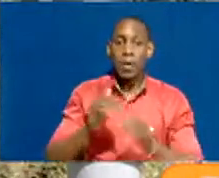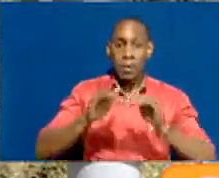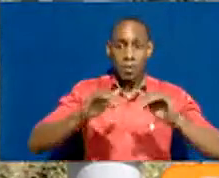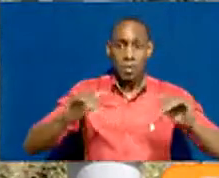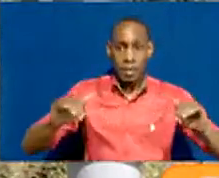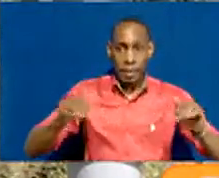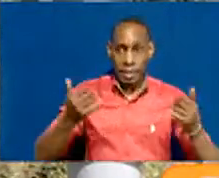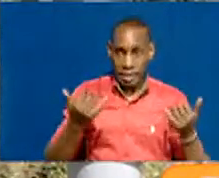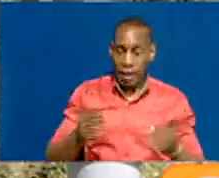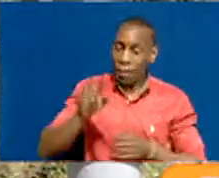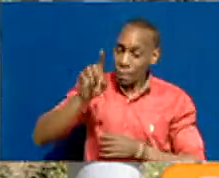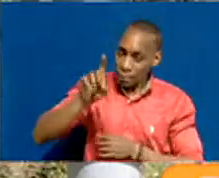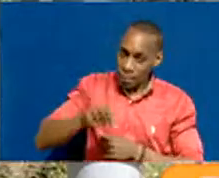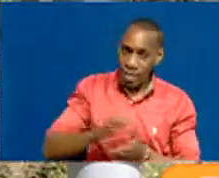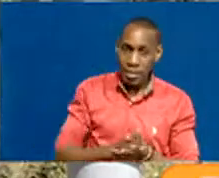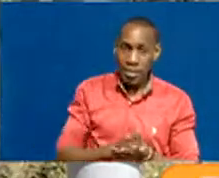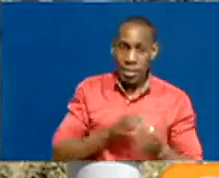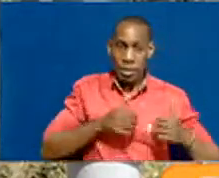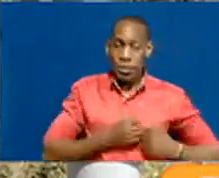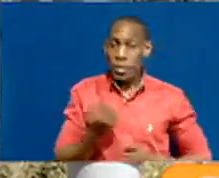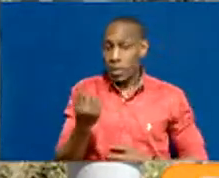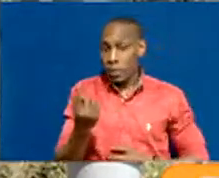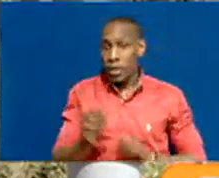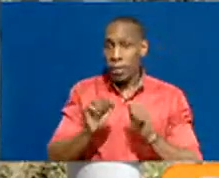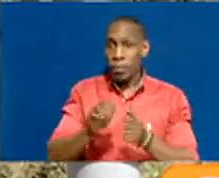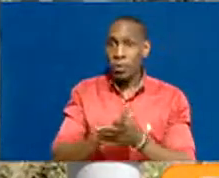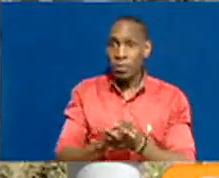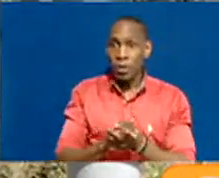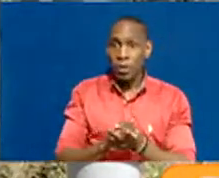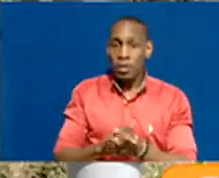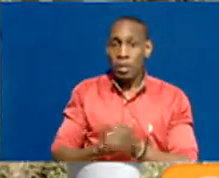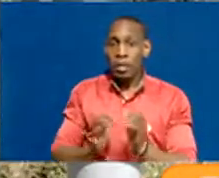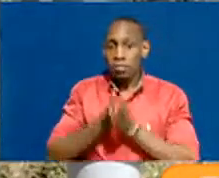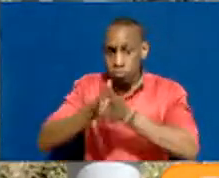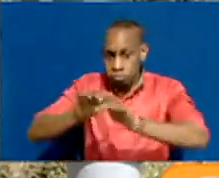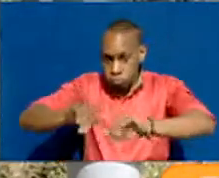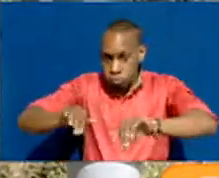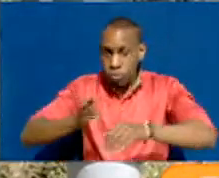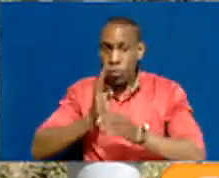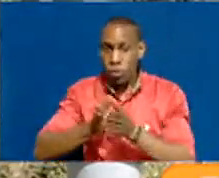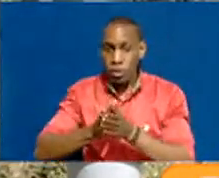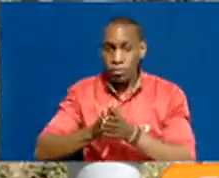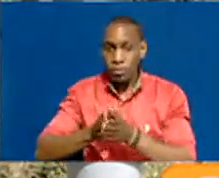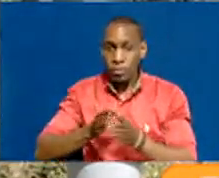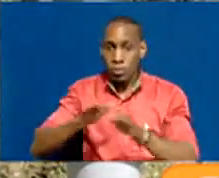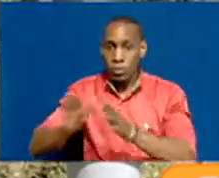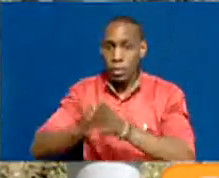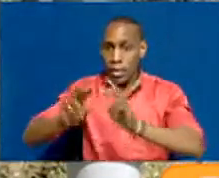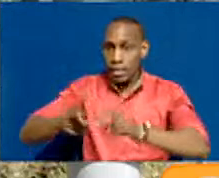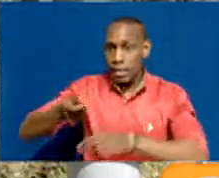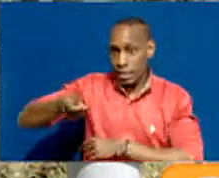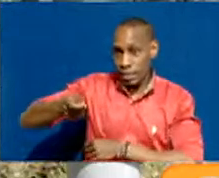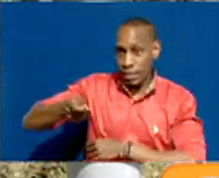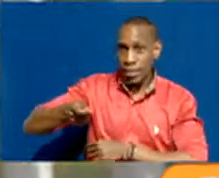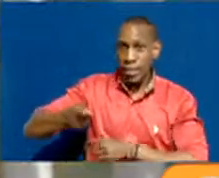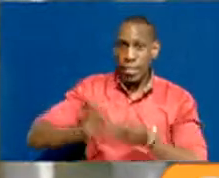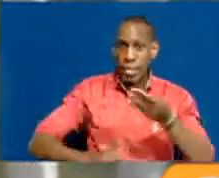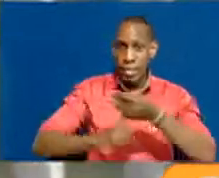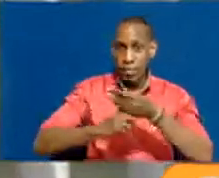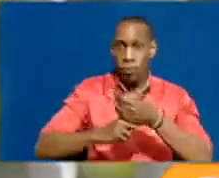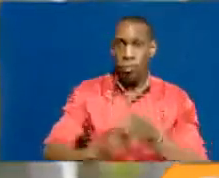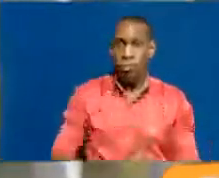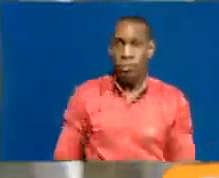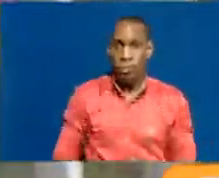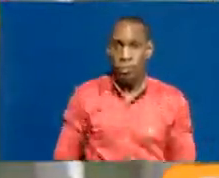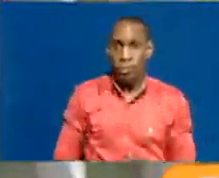kuachana, basi ni sharti mmoja wao aweze kupiga mbizi baharini ili kutafuta ufunguo wa kufuli hicho.